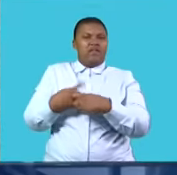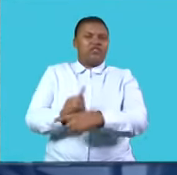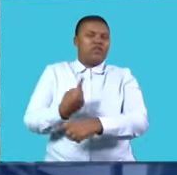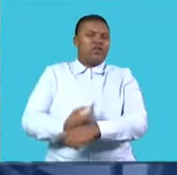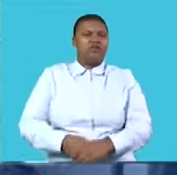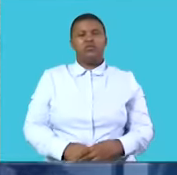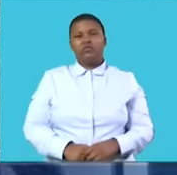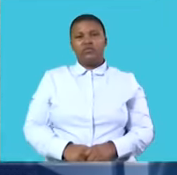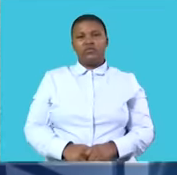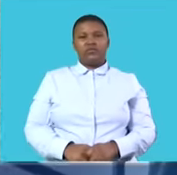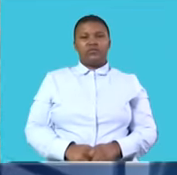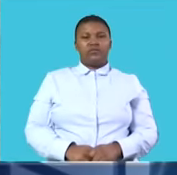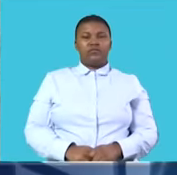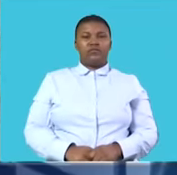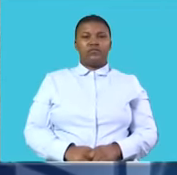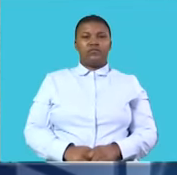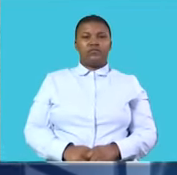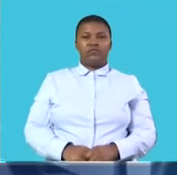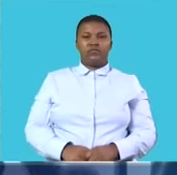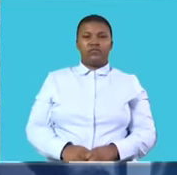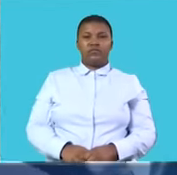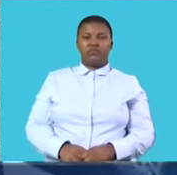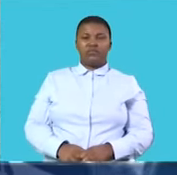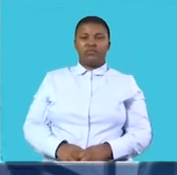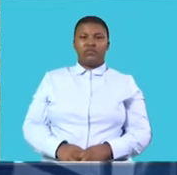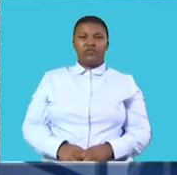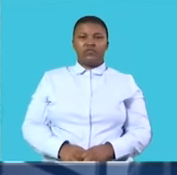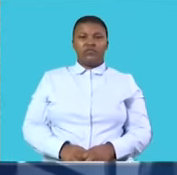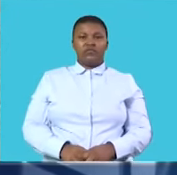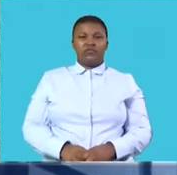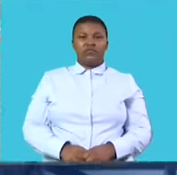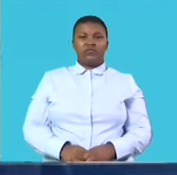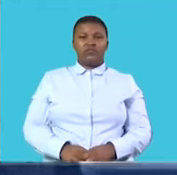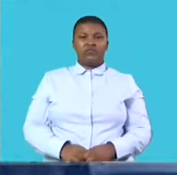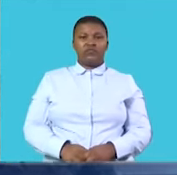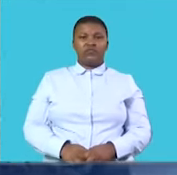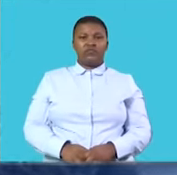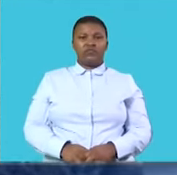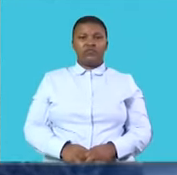Ezindabeni zeSoweto TV, nginguJabulani Ntsele, ngiseGoli.